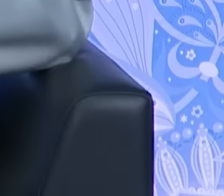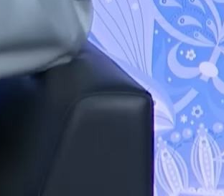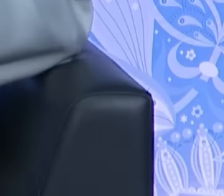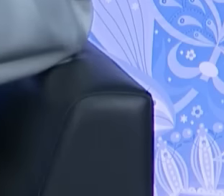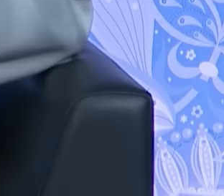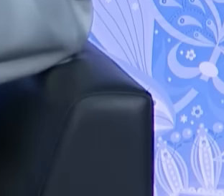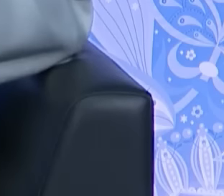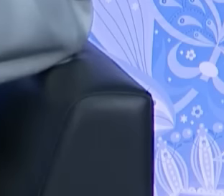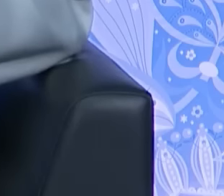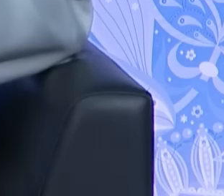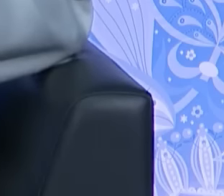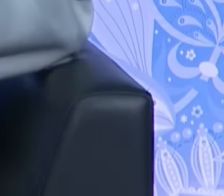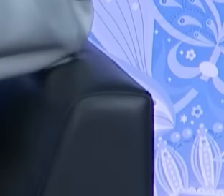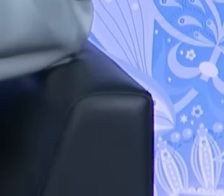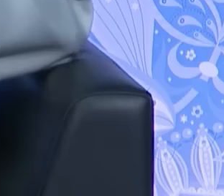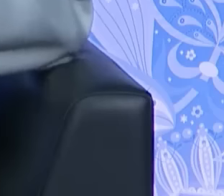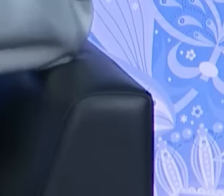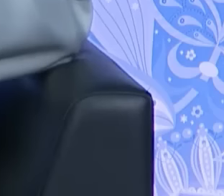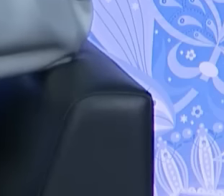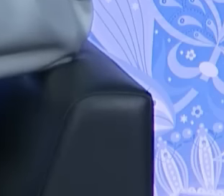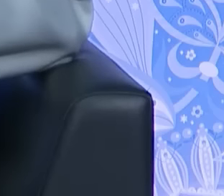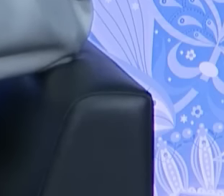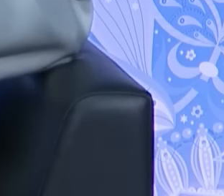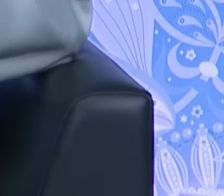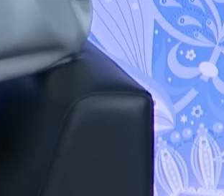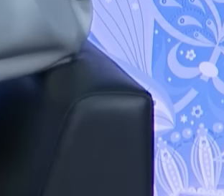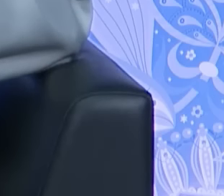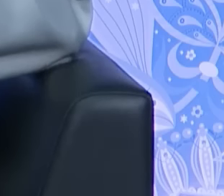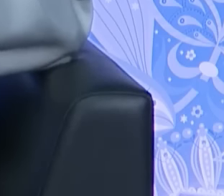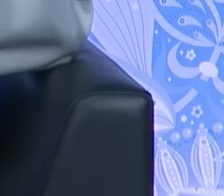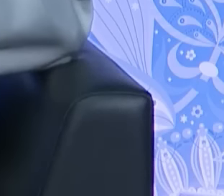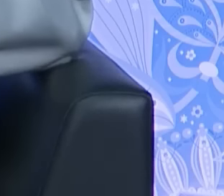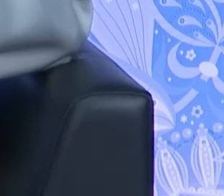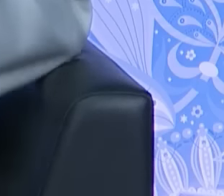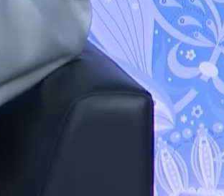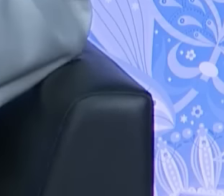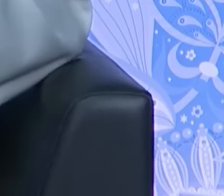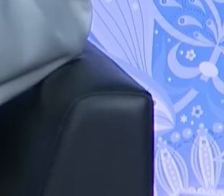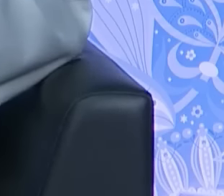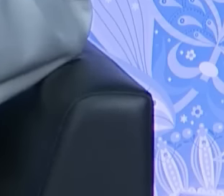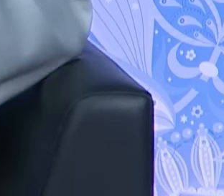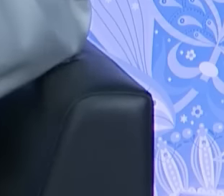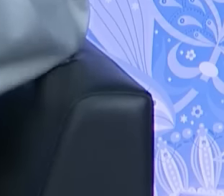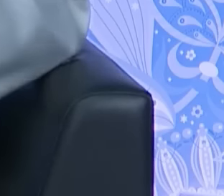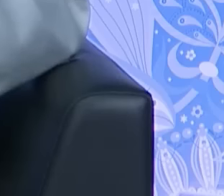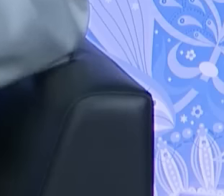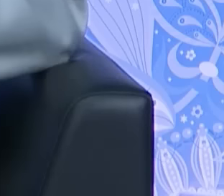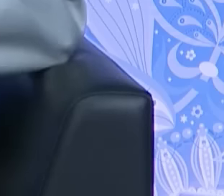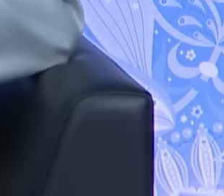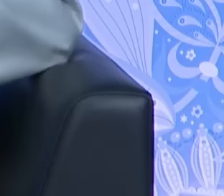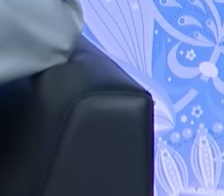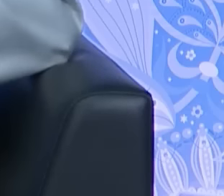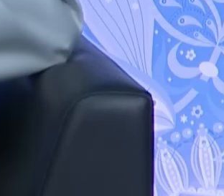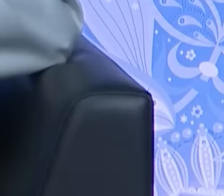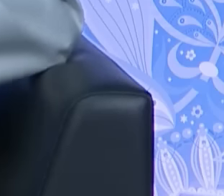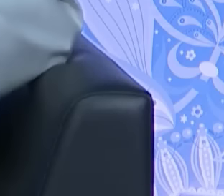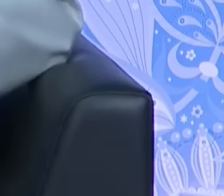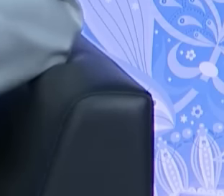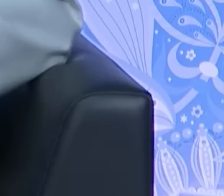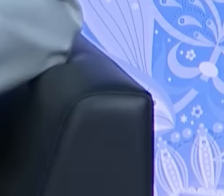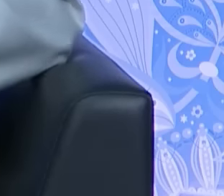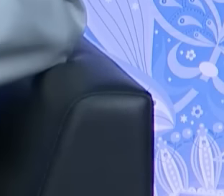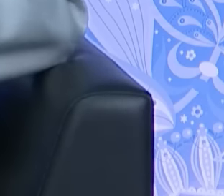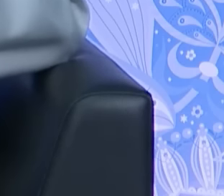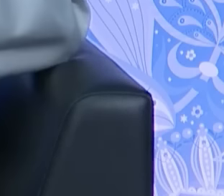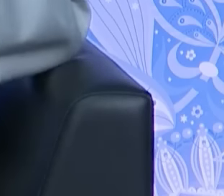27 Ramadan malam 27 likur akan kembali ataupun di bulan Ramadhan telah